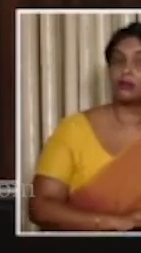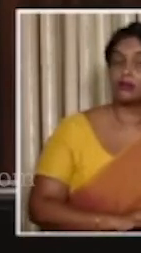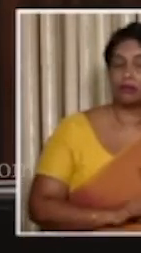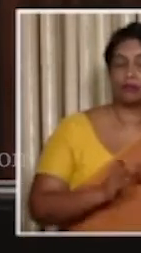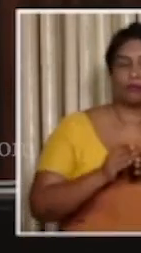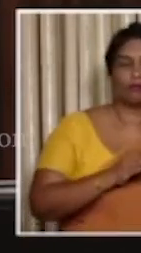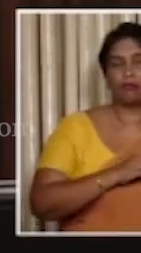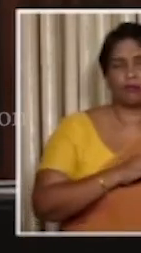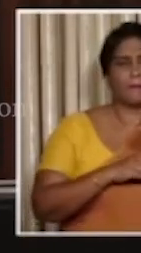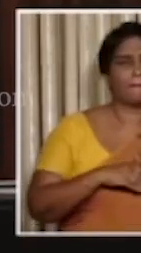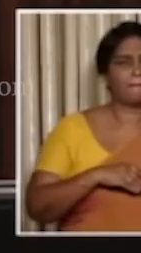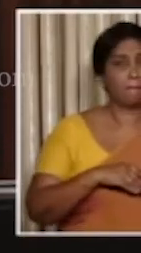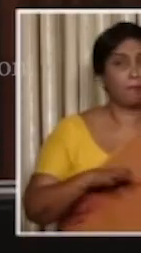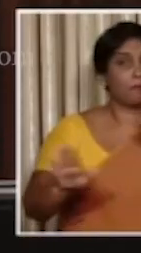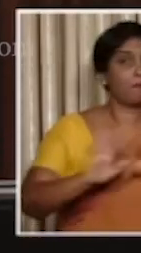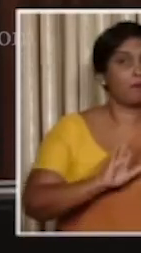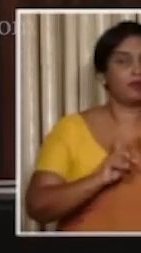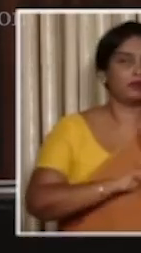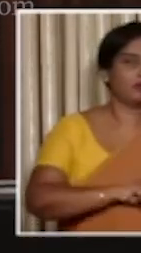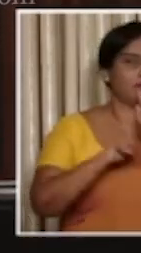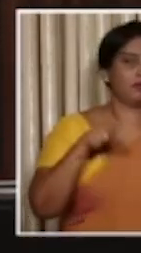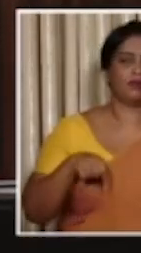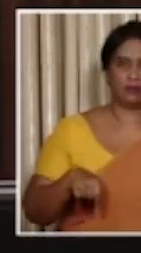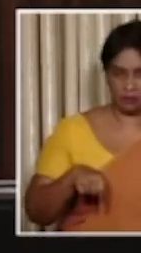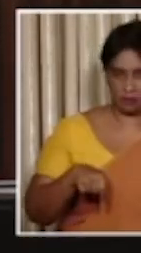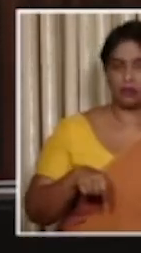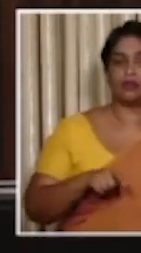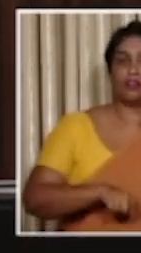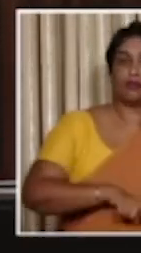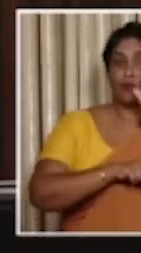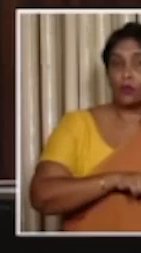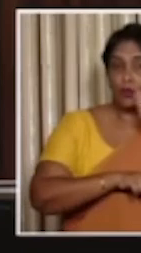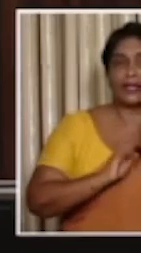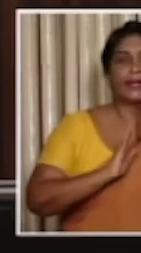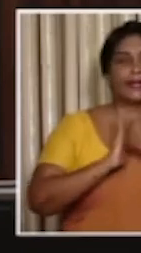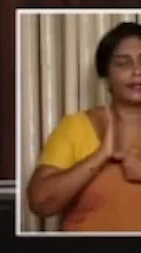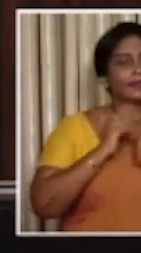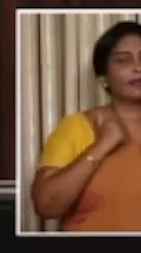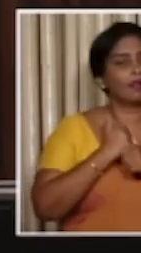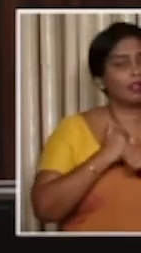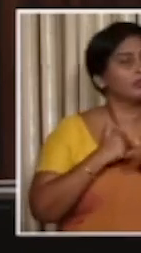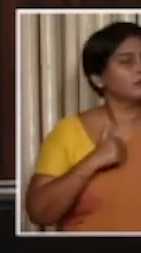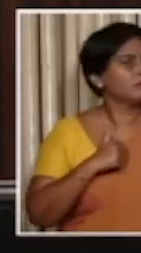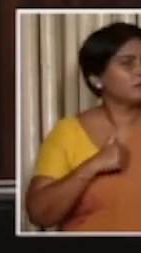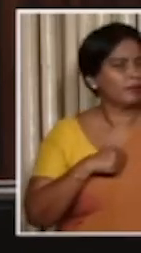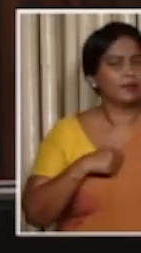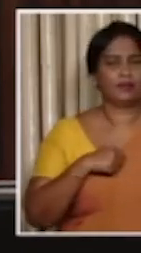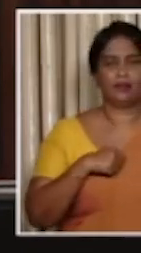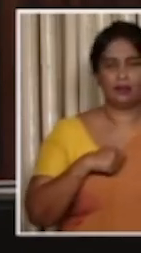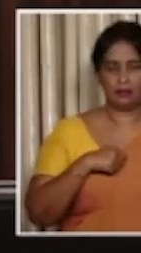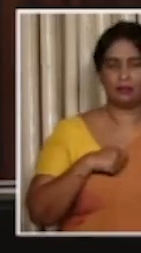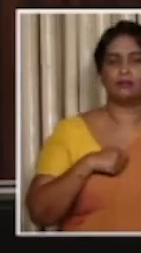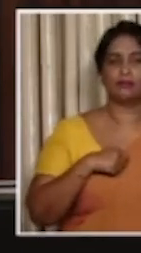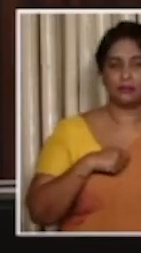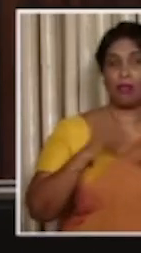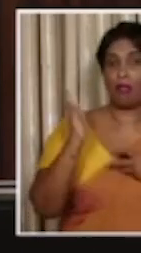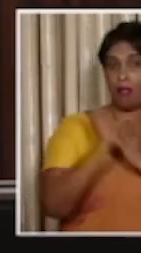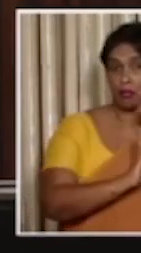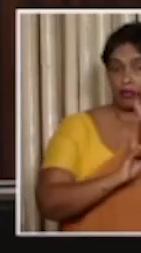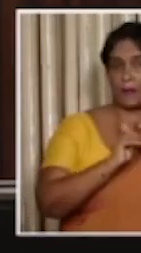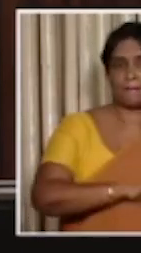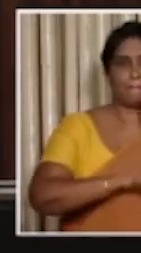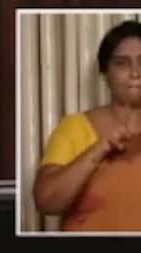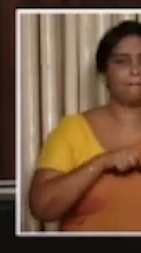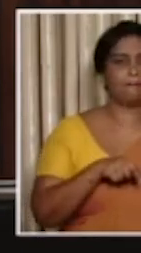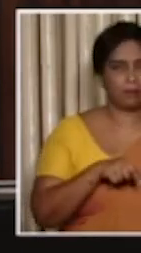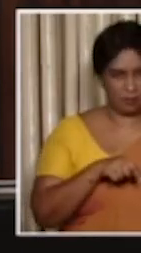හැරවුම තිබෙන, ප්‍රධාන මෙහෙයුම තිබෙන පාර්ලිමේන්තුව. ජනතාව වෙනුවෙන් නීති සම්පාදනය කිරීමේ ප්‍රධාන අයිතිය තිබෙන